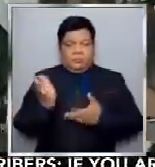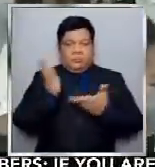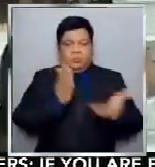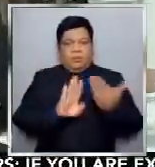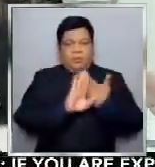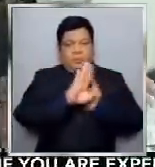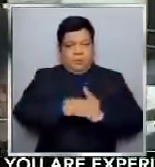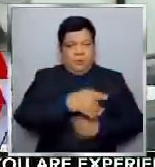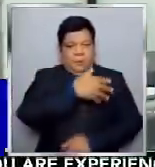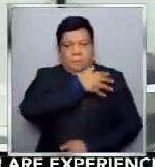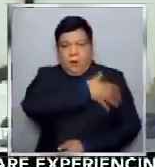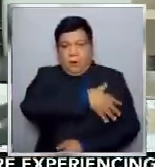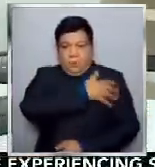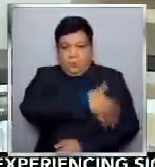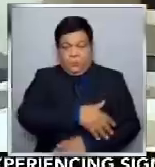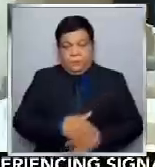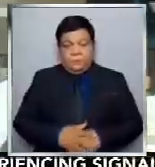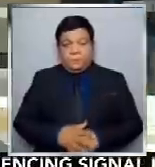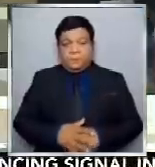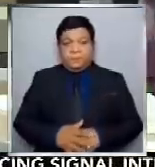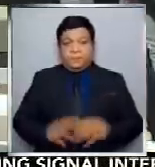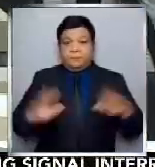kabuuan,